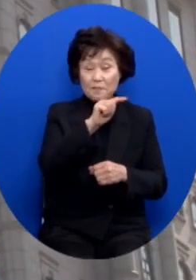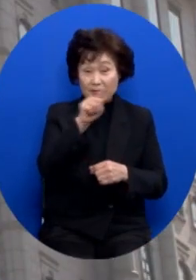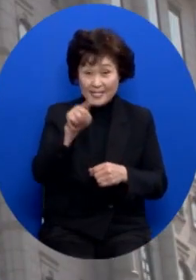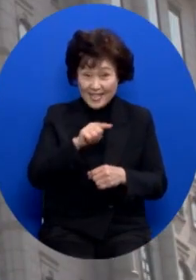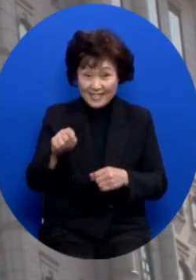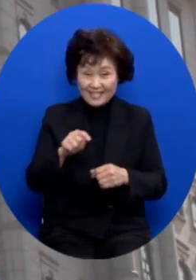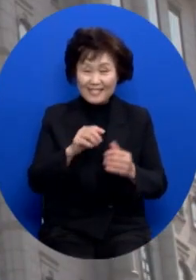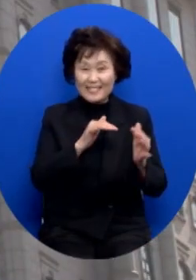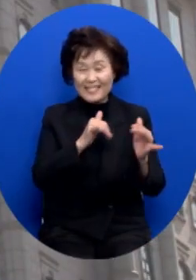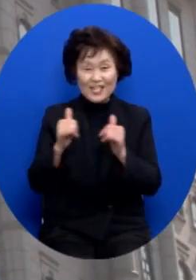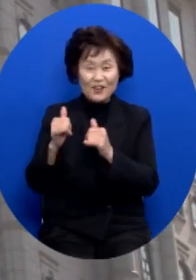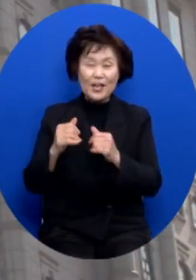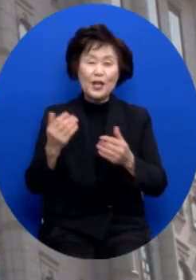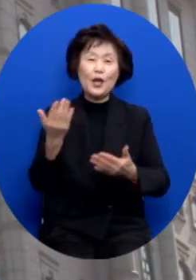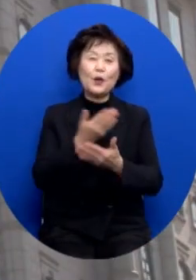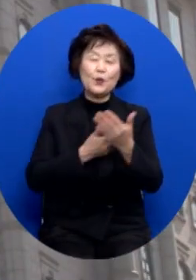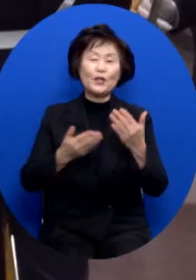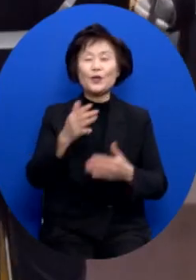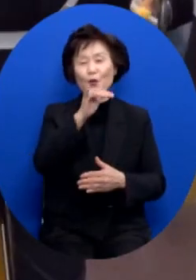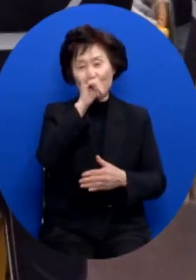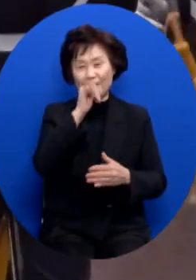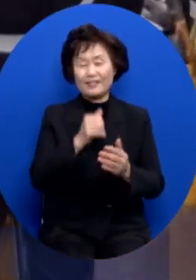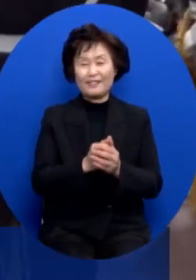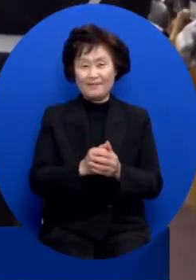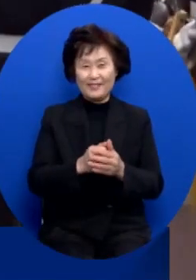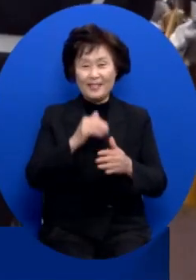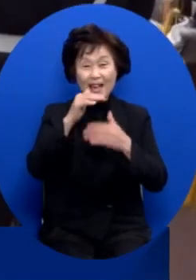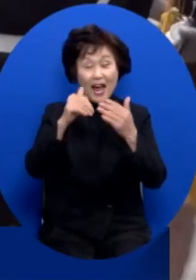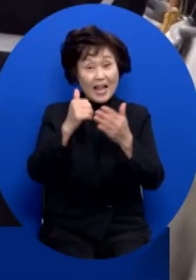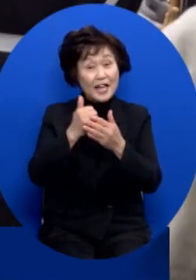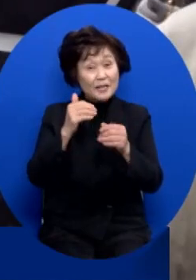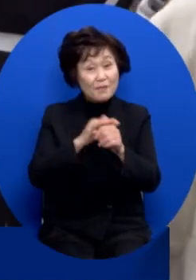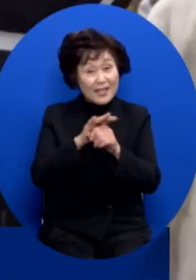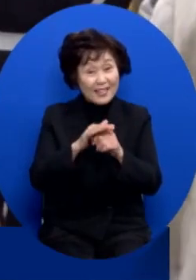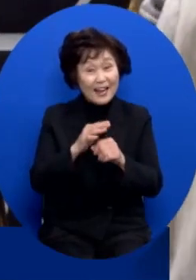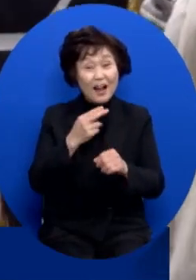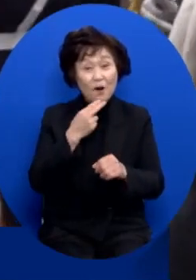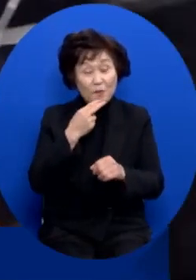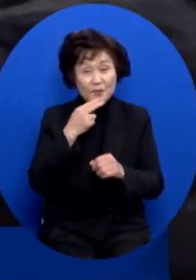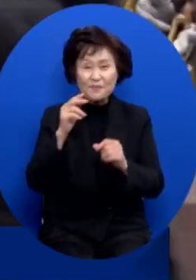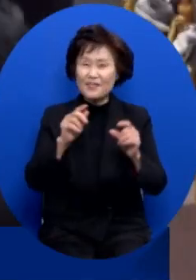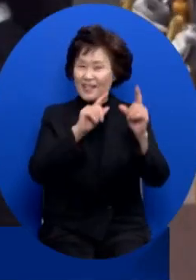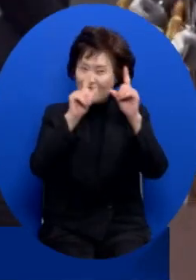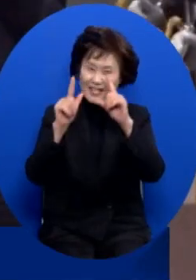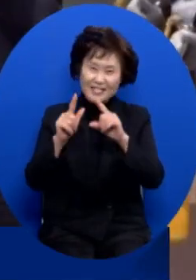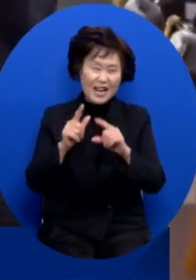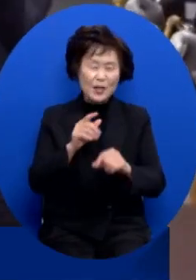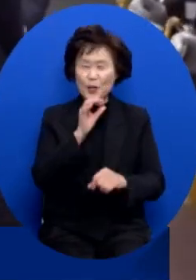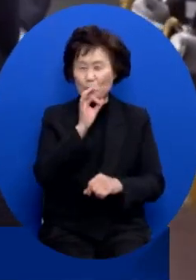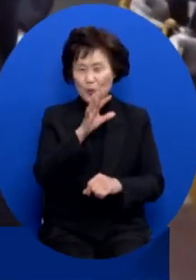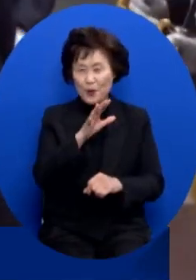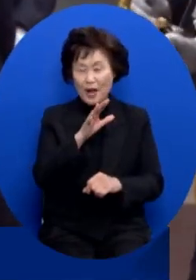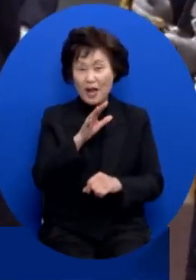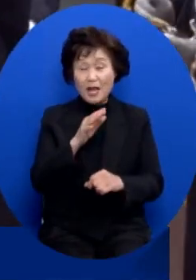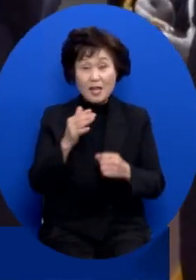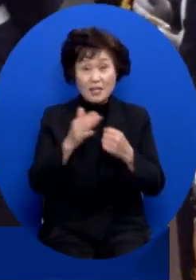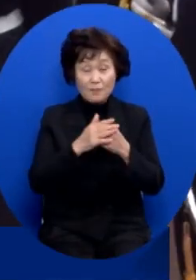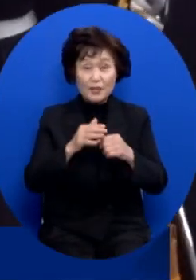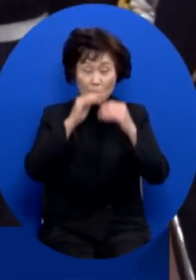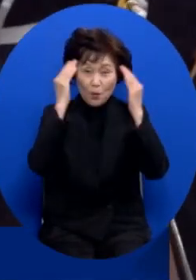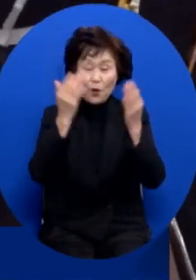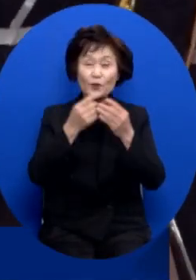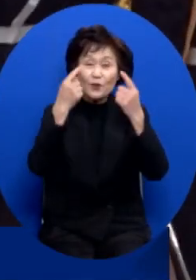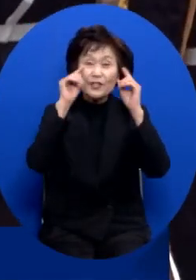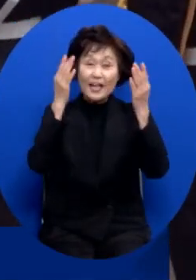사명에 대해 더욱 고민했습니다. 하나님의 그 사랑이 없이는 살아갈 수 없는 것 같아요. 그래서 모든 대학에서